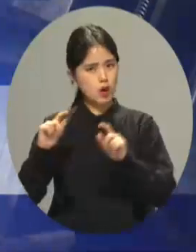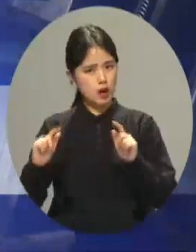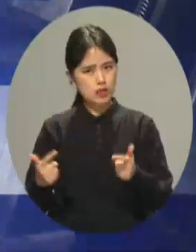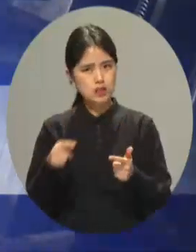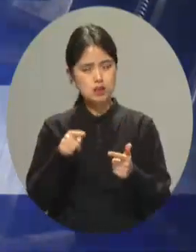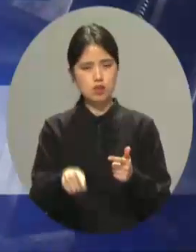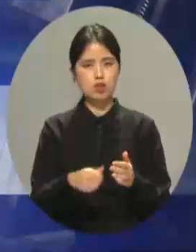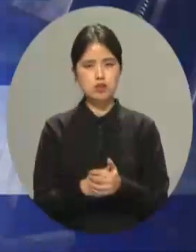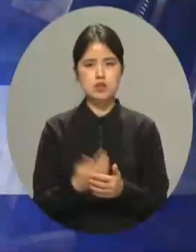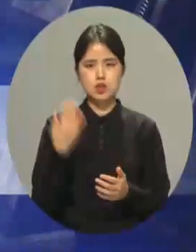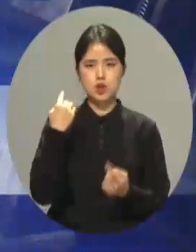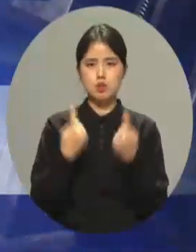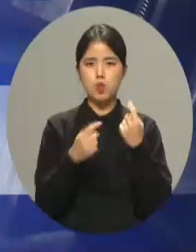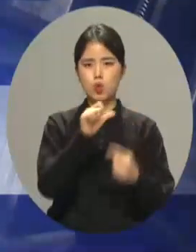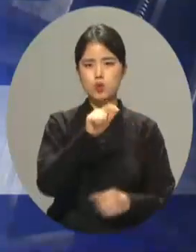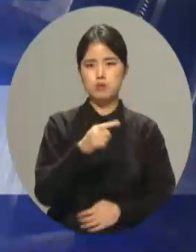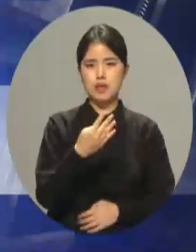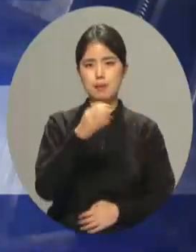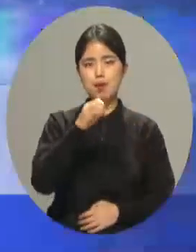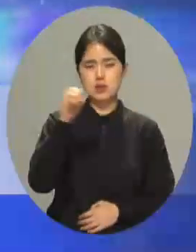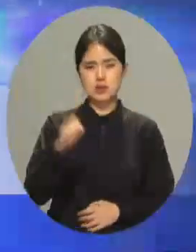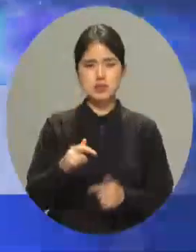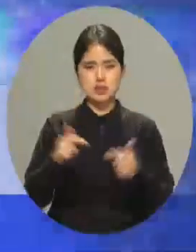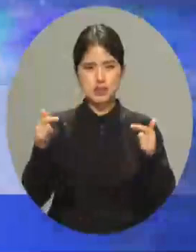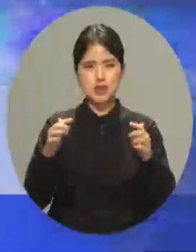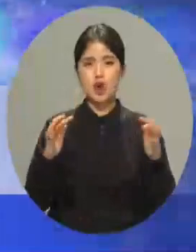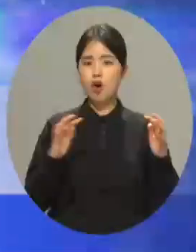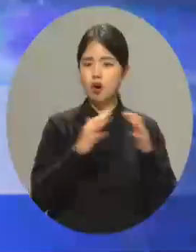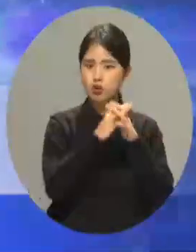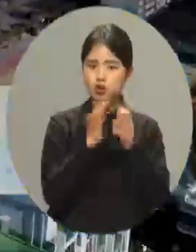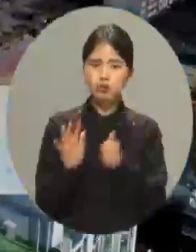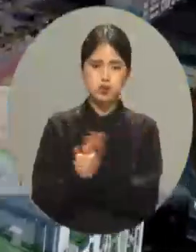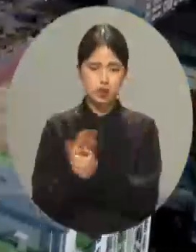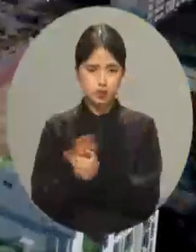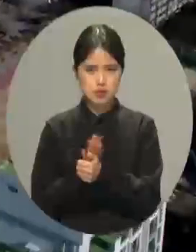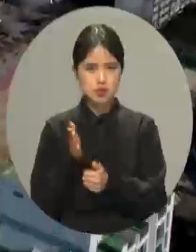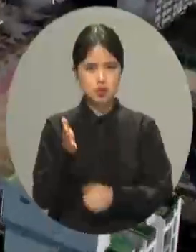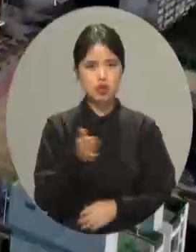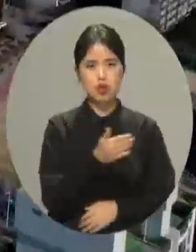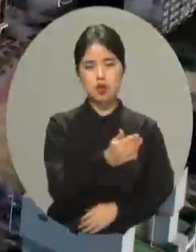대비 5.4포인트 상승했고 건설업과